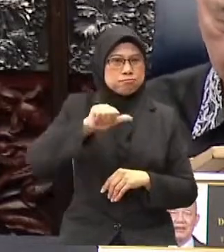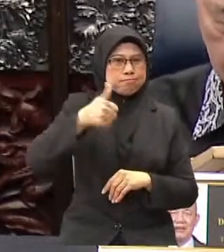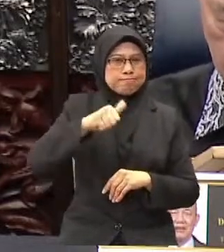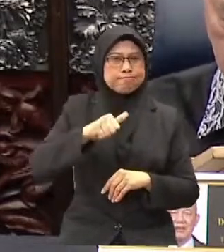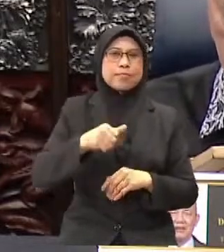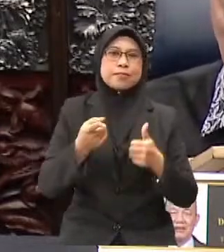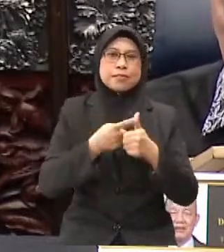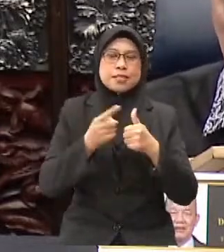itae